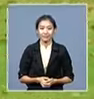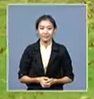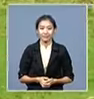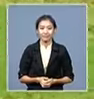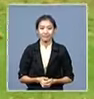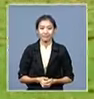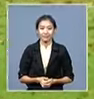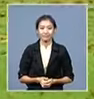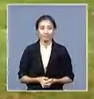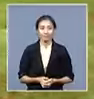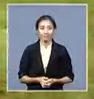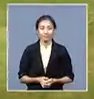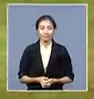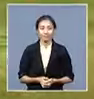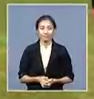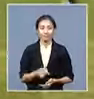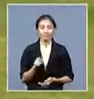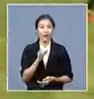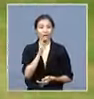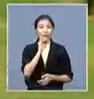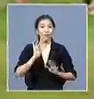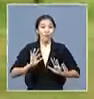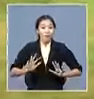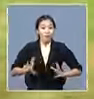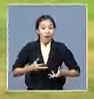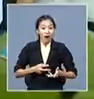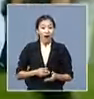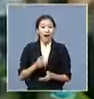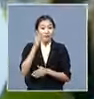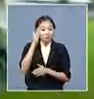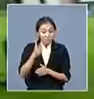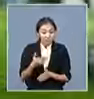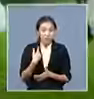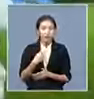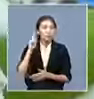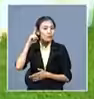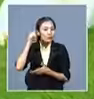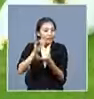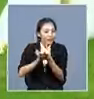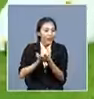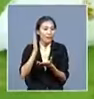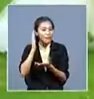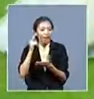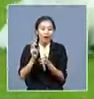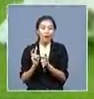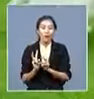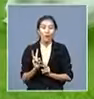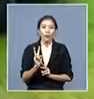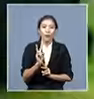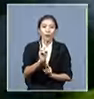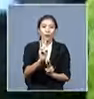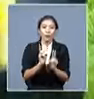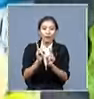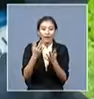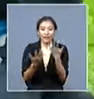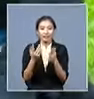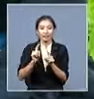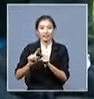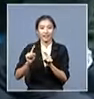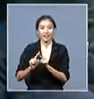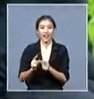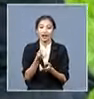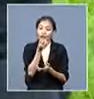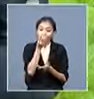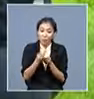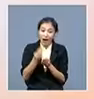เจ้าหมูเด้งพูดจบปุ๊บเจ้าสาวก็วิ่งหน้าตั้งเลยจ้าทั้งโดดขี่หลังเจ้าบ่าวทั้งโยนดอกไม้ให้เจ้าบ่าวเหนื่อยสุดติ่งจิง